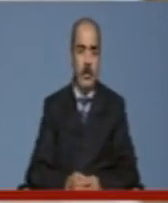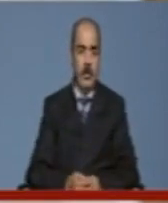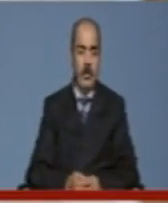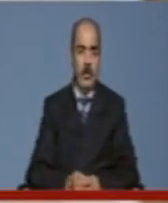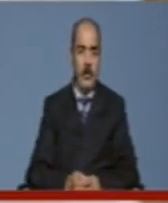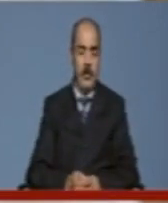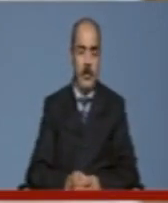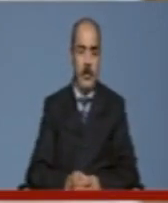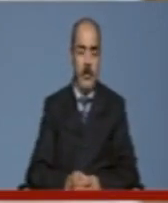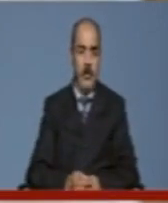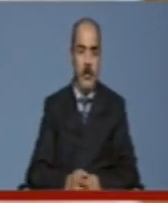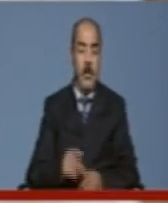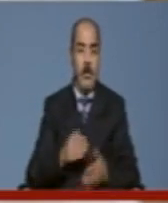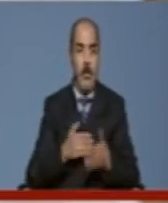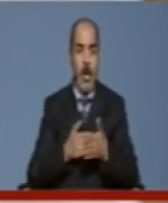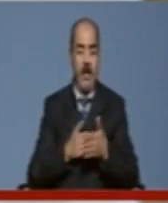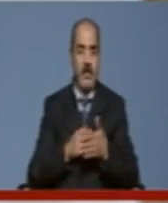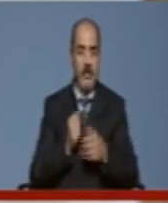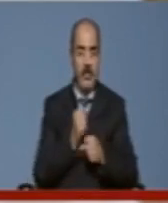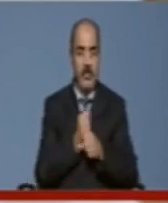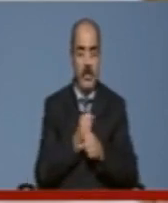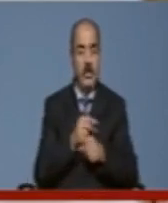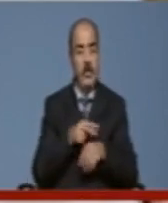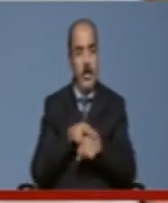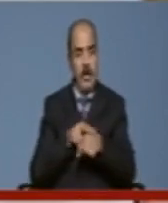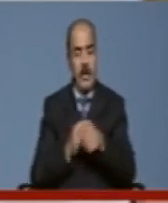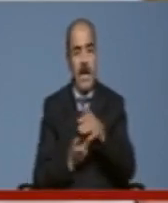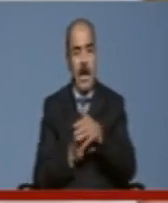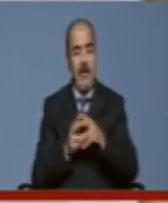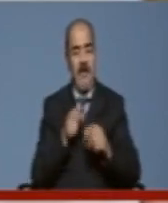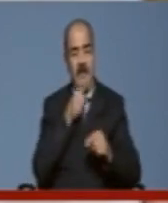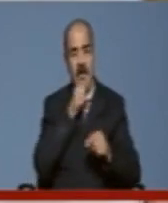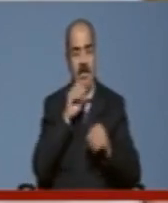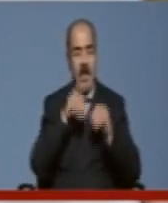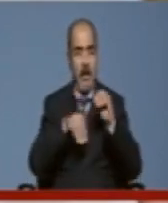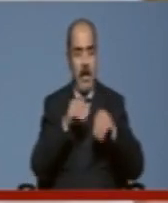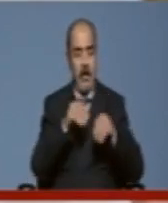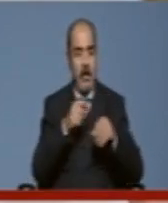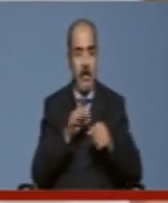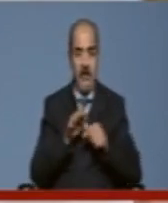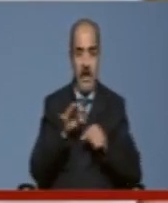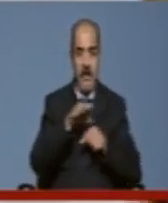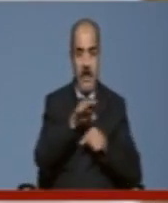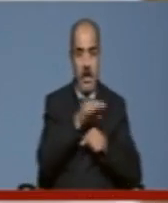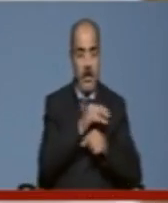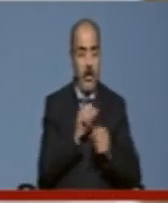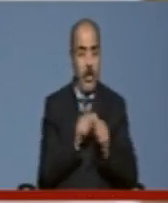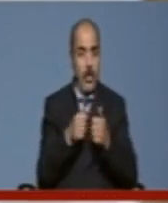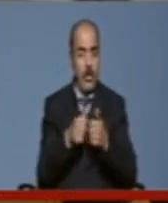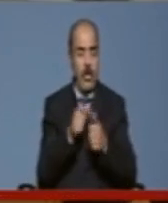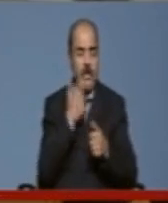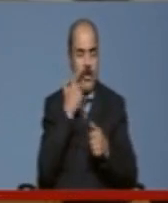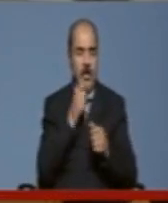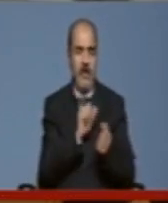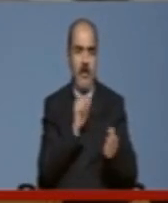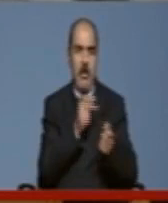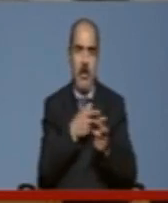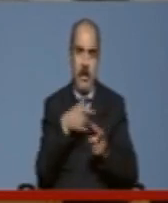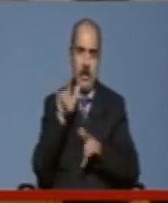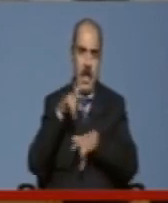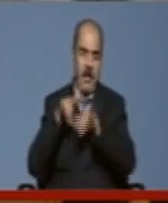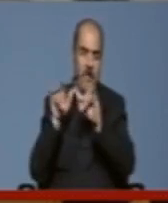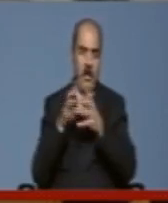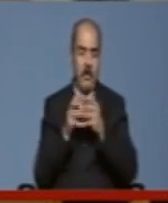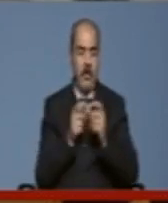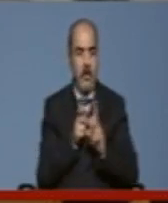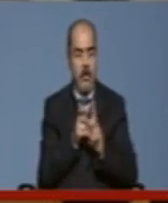أو موظفين في المعاهد والمؤسسات الفرنسية ومن التابعين لهم أسرهم، ونود إخراجهم